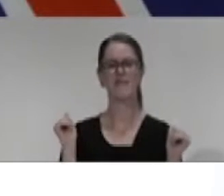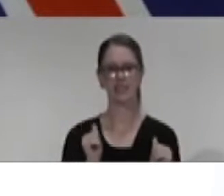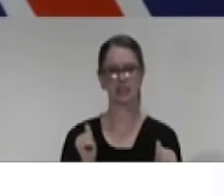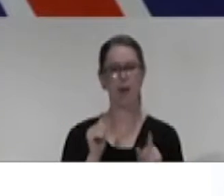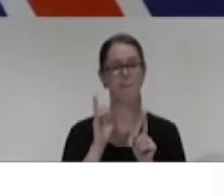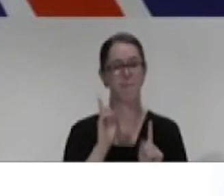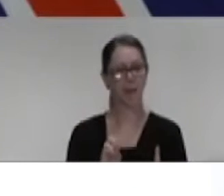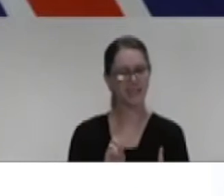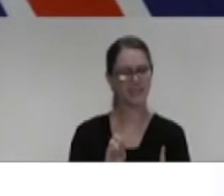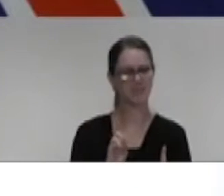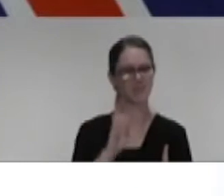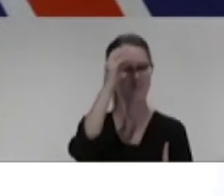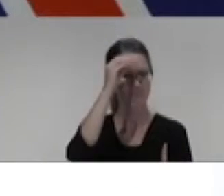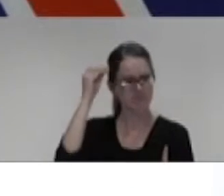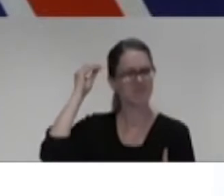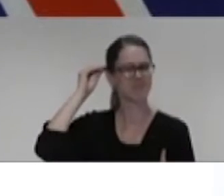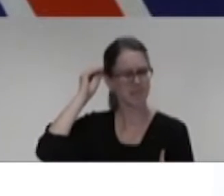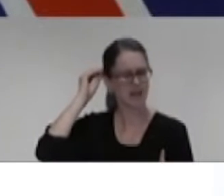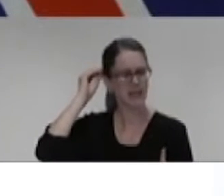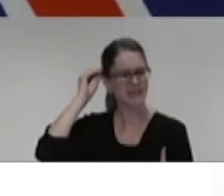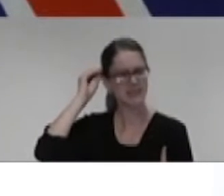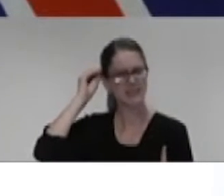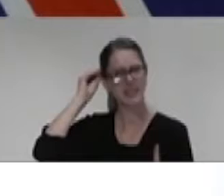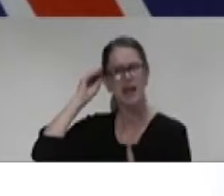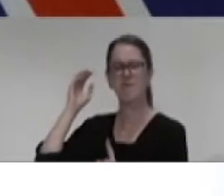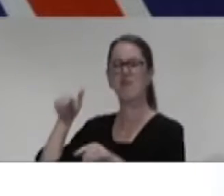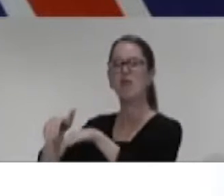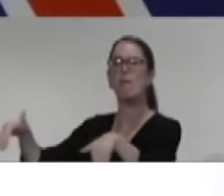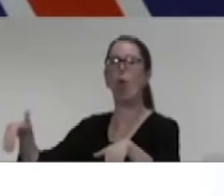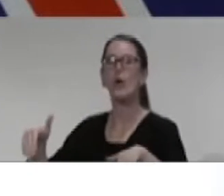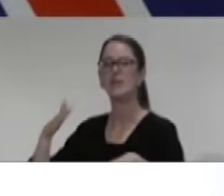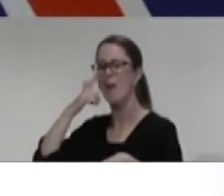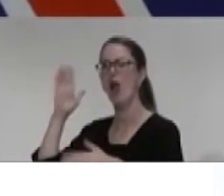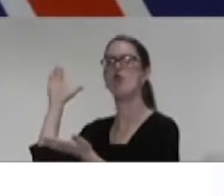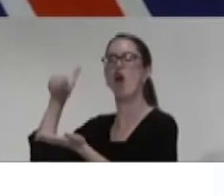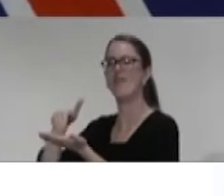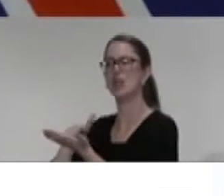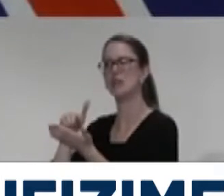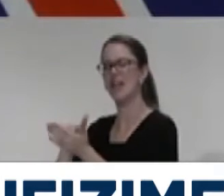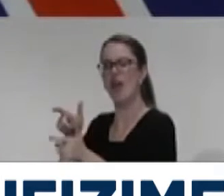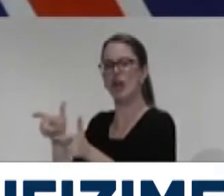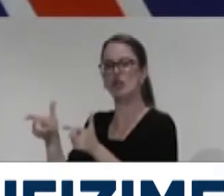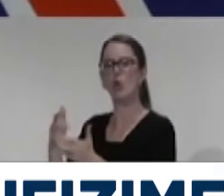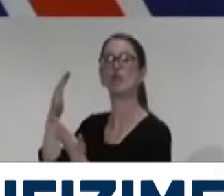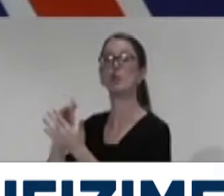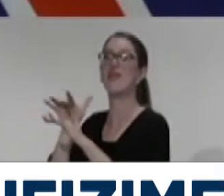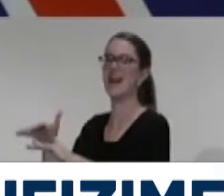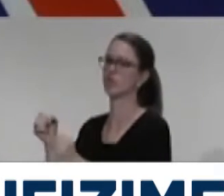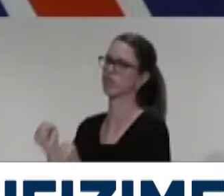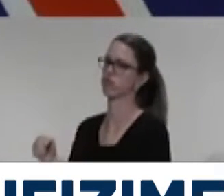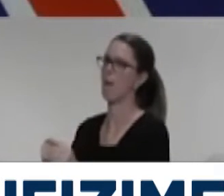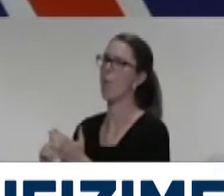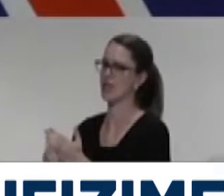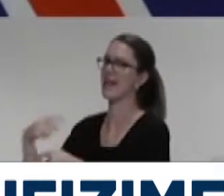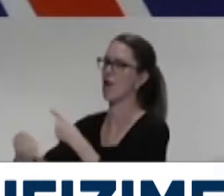Kyçlirim nga kufizimet bazohet gjerësisht te kontrolli i kufijve tan për të mbajtur virusin jashtë. Por ne duhet të mbetemi vigjilent ndaj situatës globale